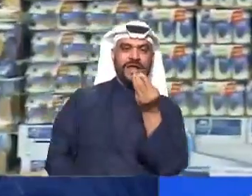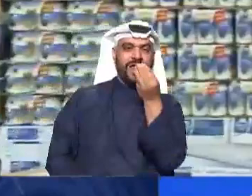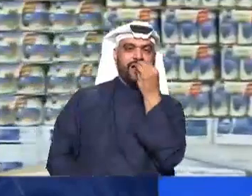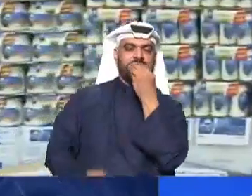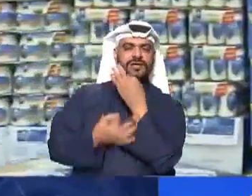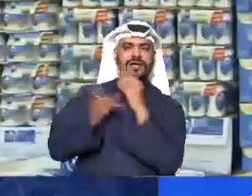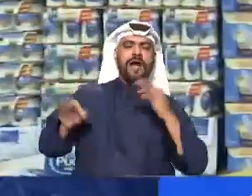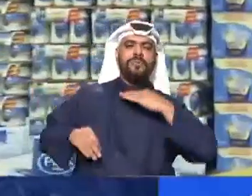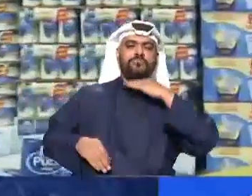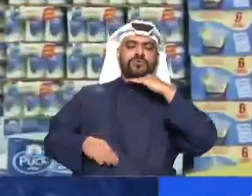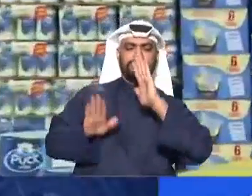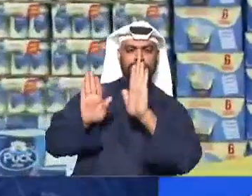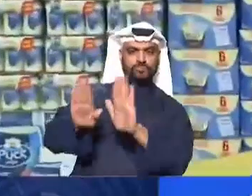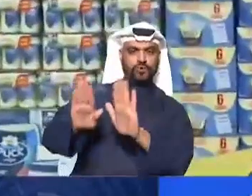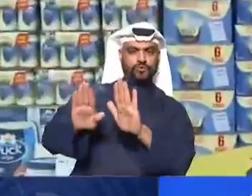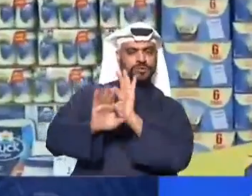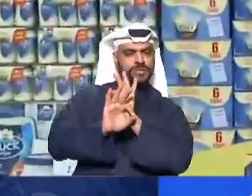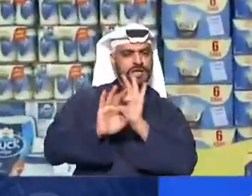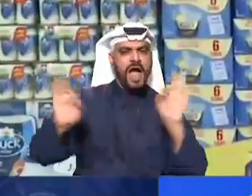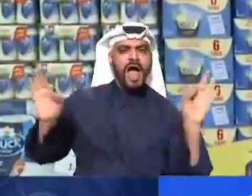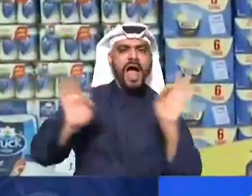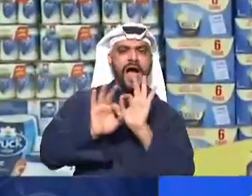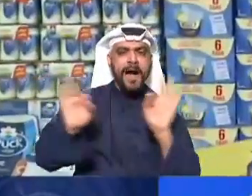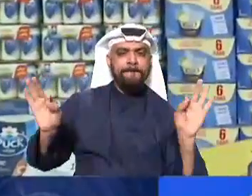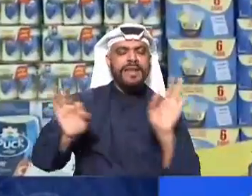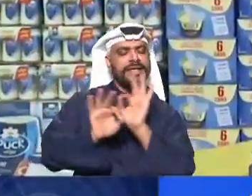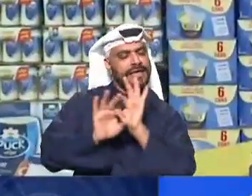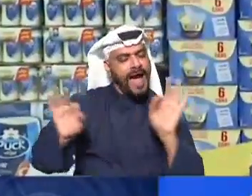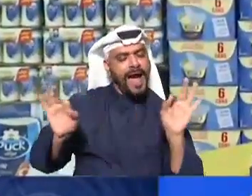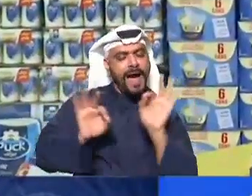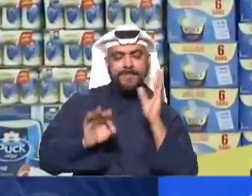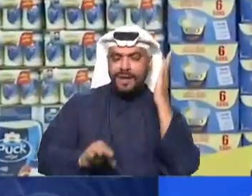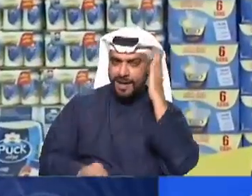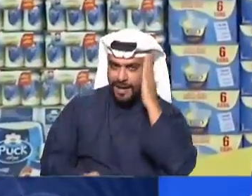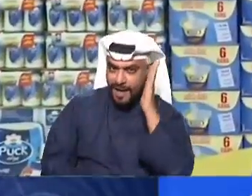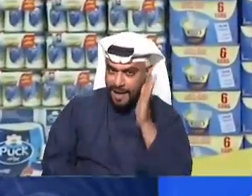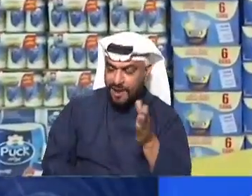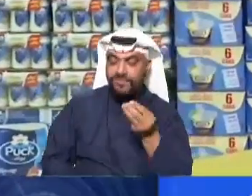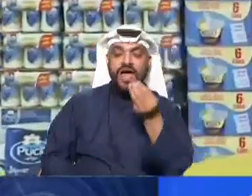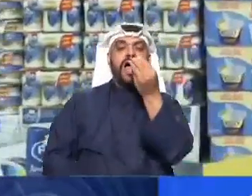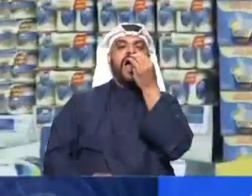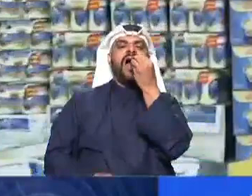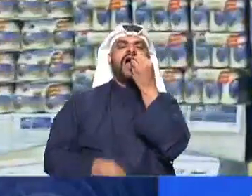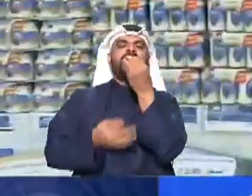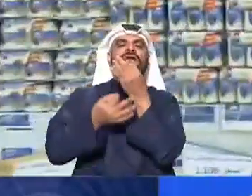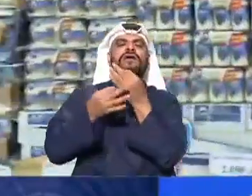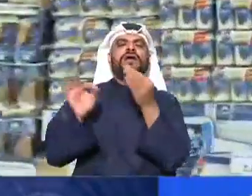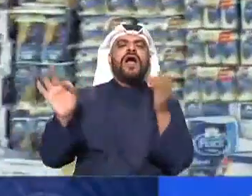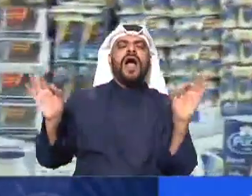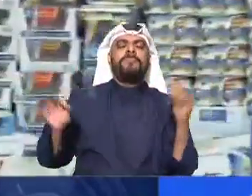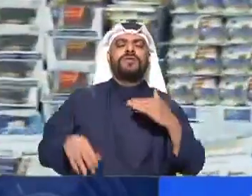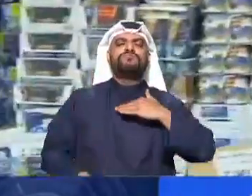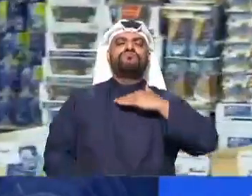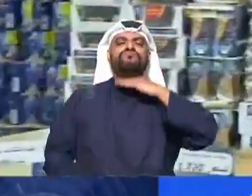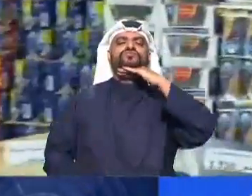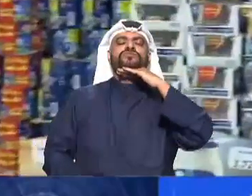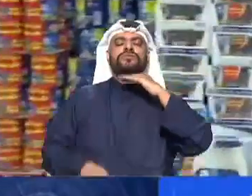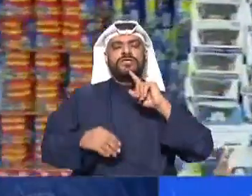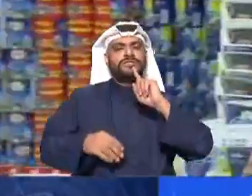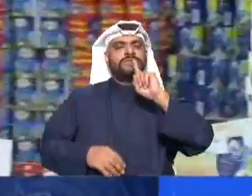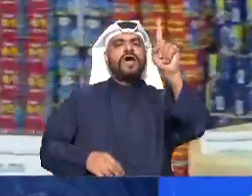خذ إقبال وشيء جميل في محافظة على المخزون 6 شهور وأكثر في جميع